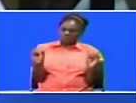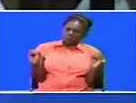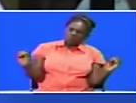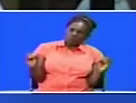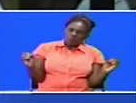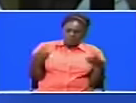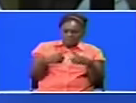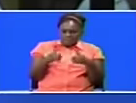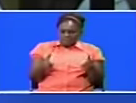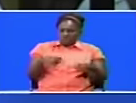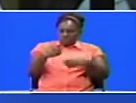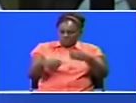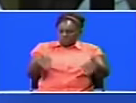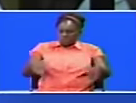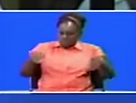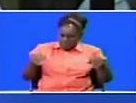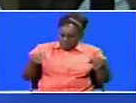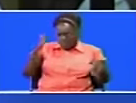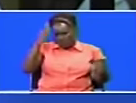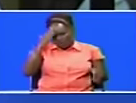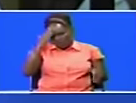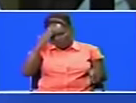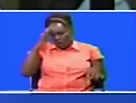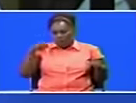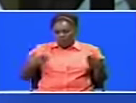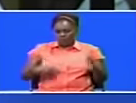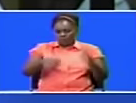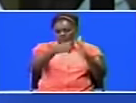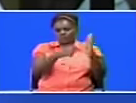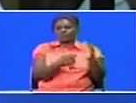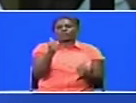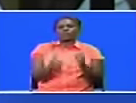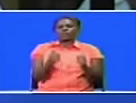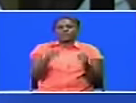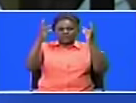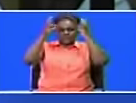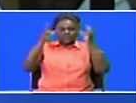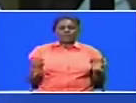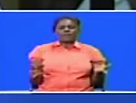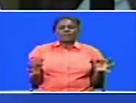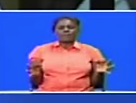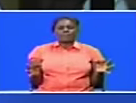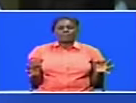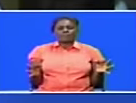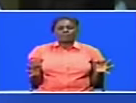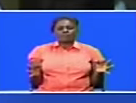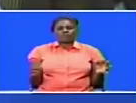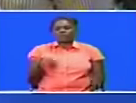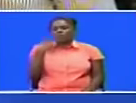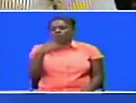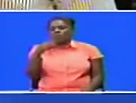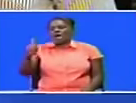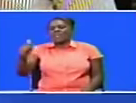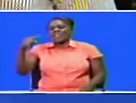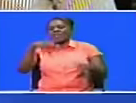Ile lak tun zidi Kung hoja kuwe kuju ni lipi Ama ni mwo upi mgogo huu utak chuku ni Kina nani wengine